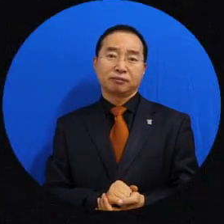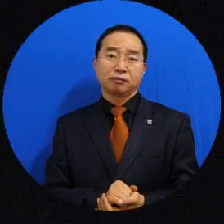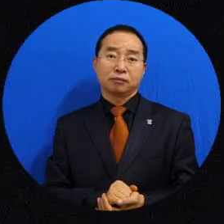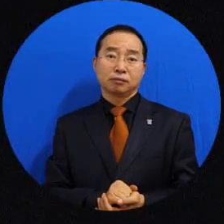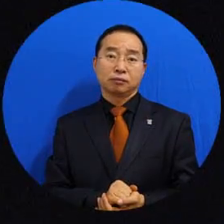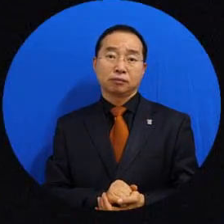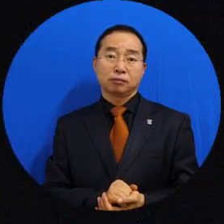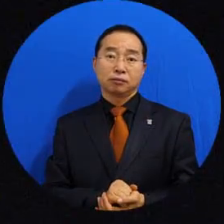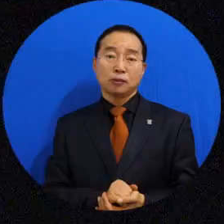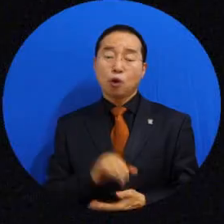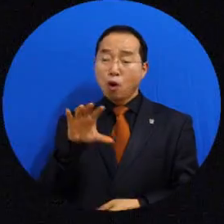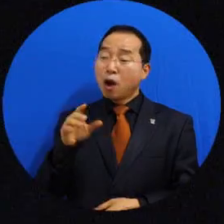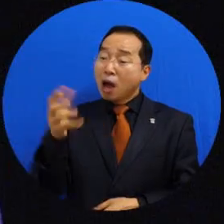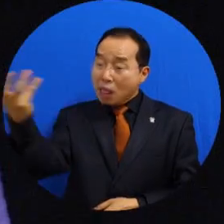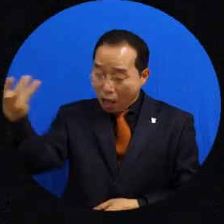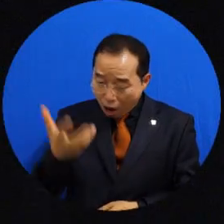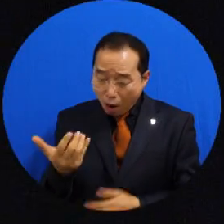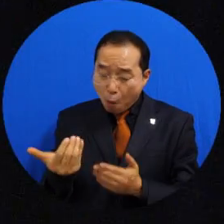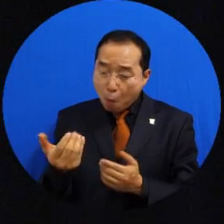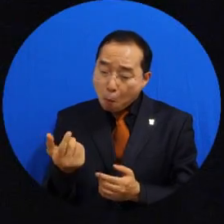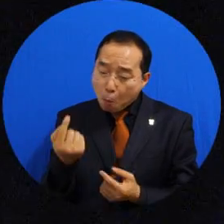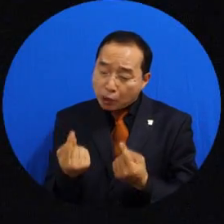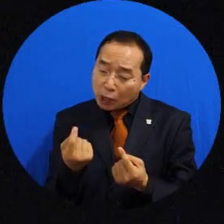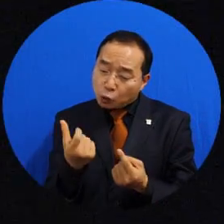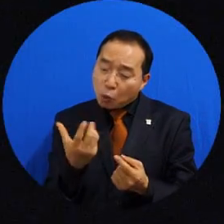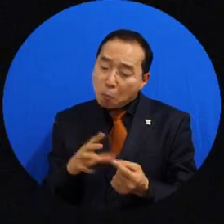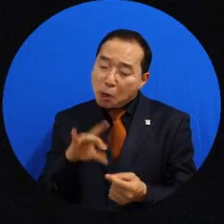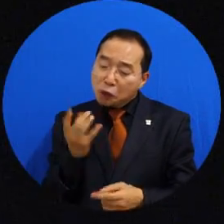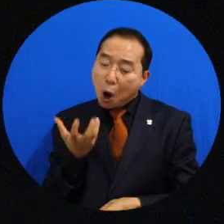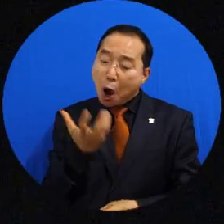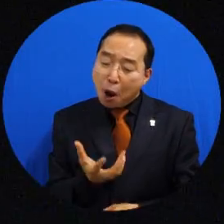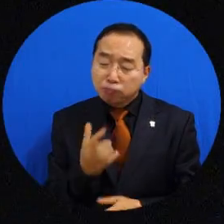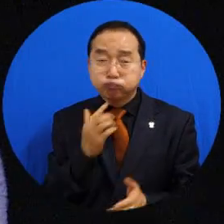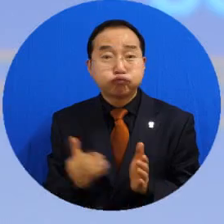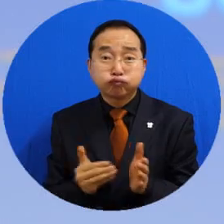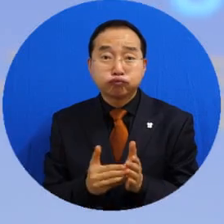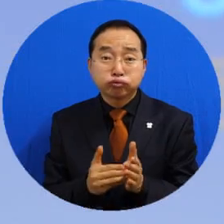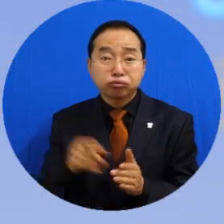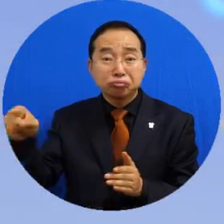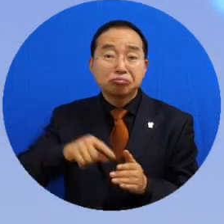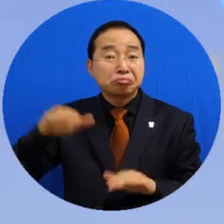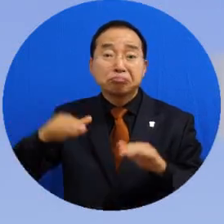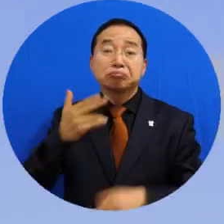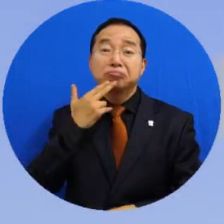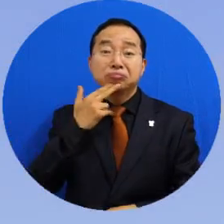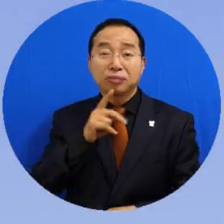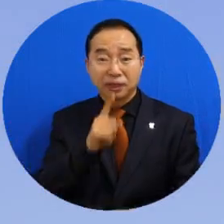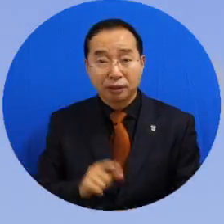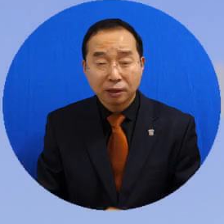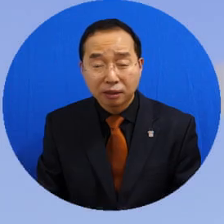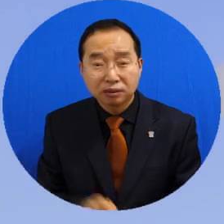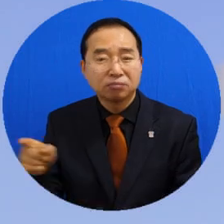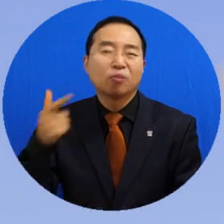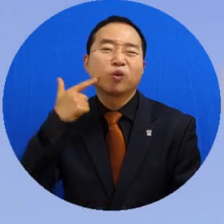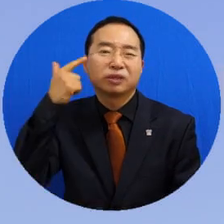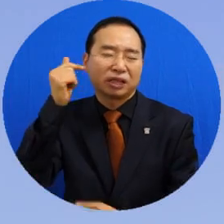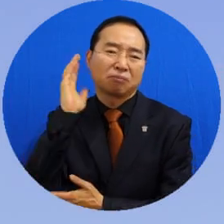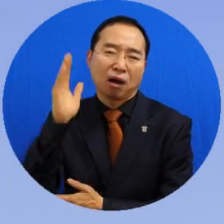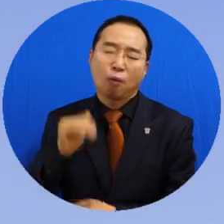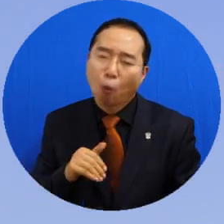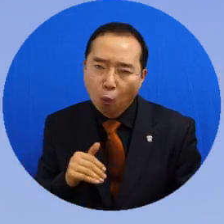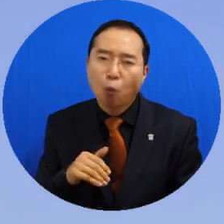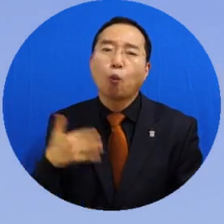먼저 온 우린 선주민일 뿐이지 이주민과 별 다른 게 없다. 어휘 사용 하나가 또